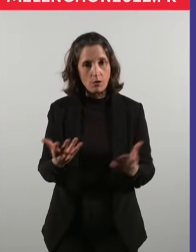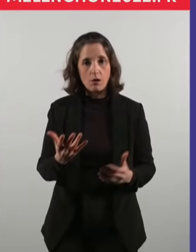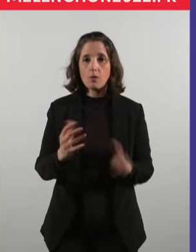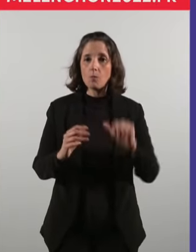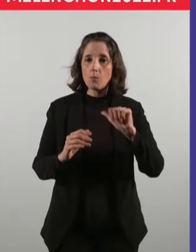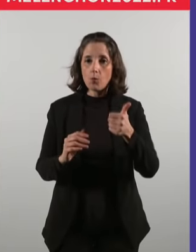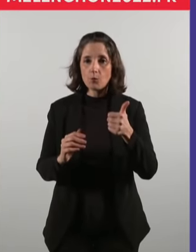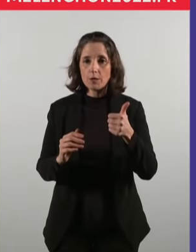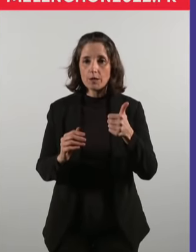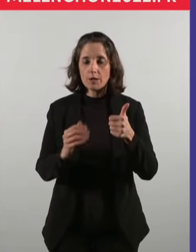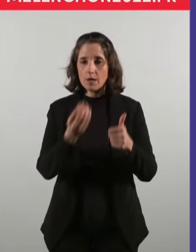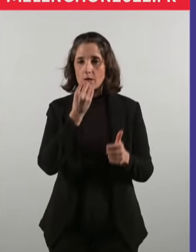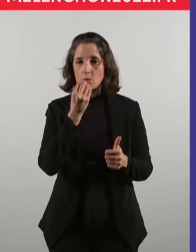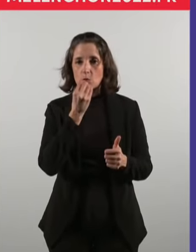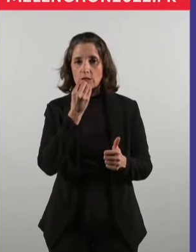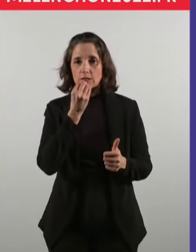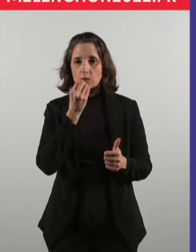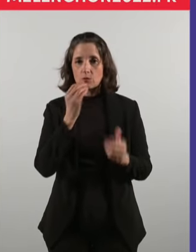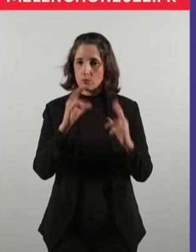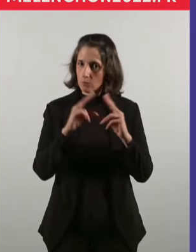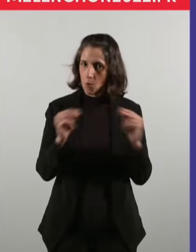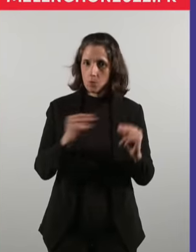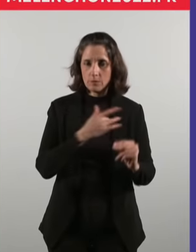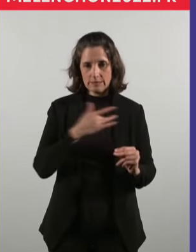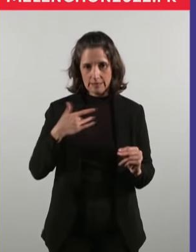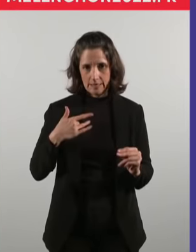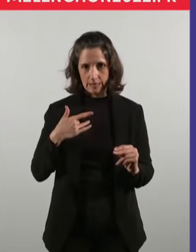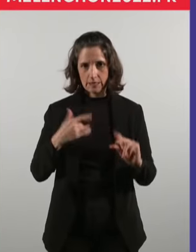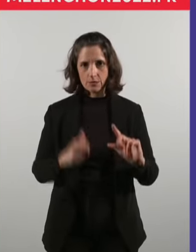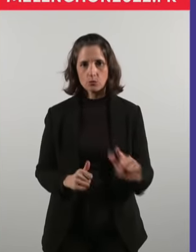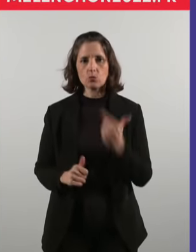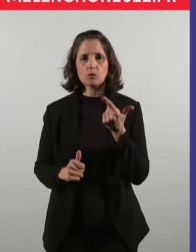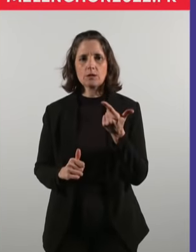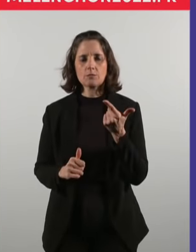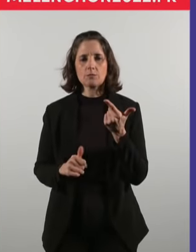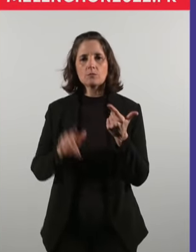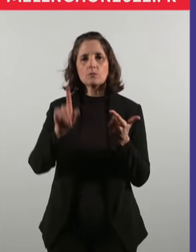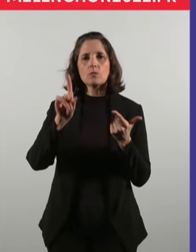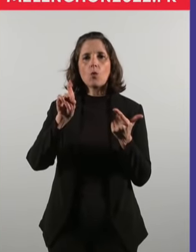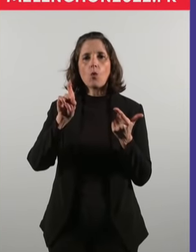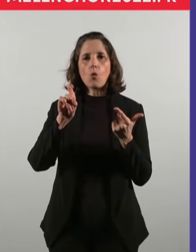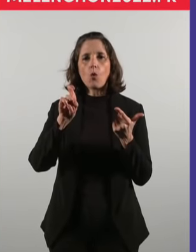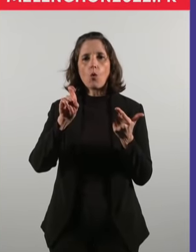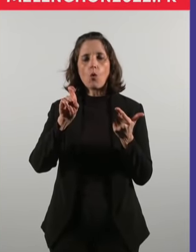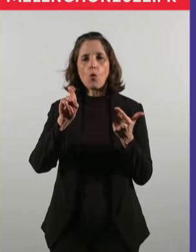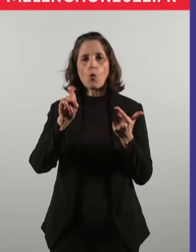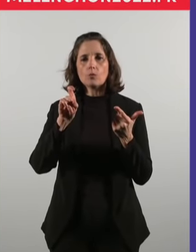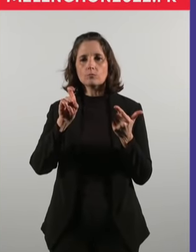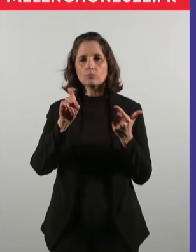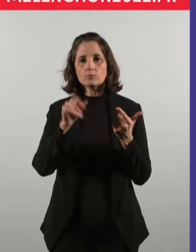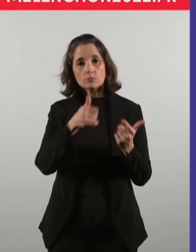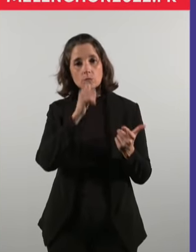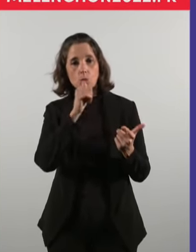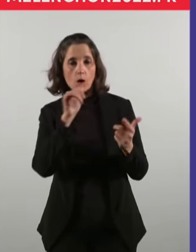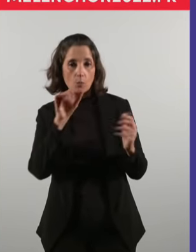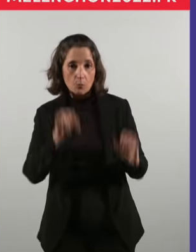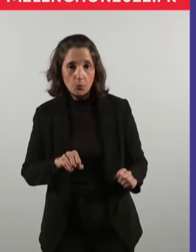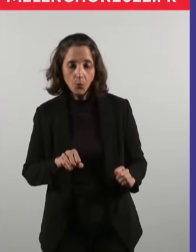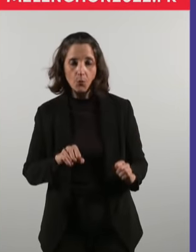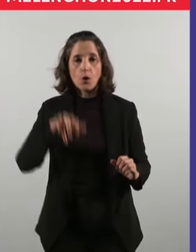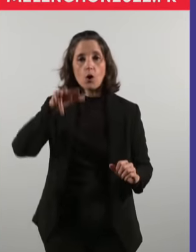d'abord. L'eau potable, de bonne qualité, de l'air pur, de la lumière, de l'espace, un logement salubre et